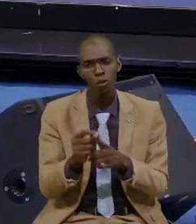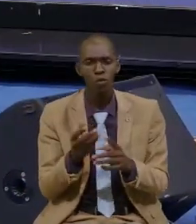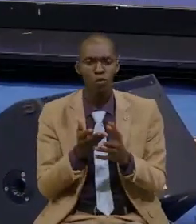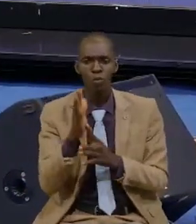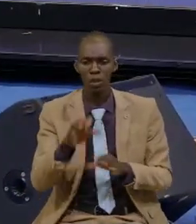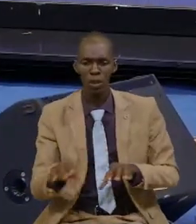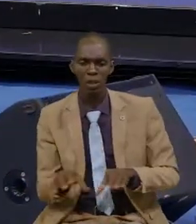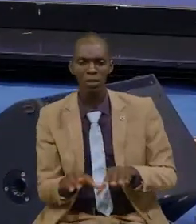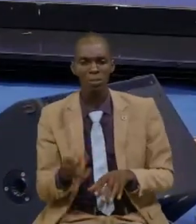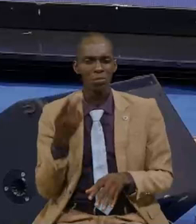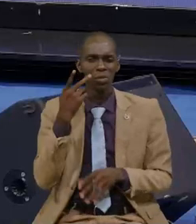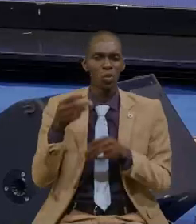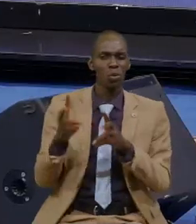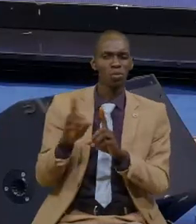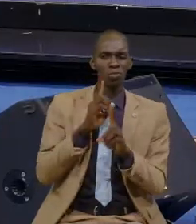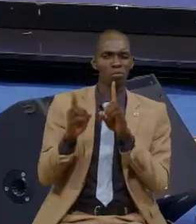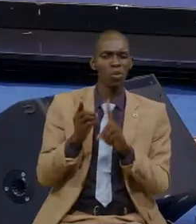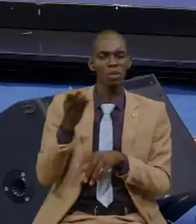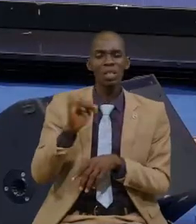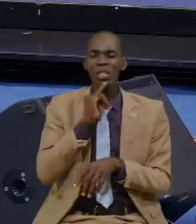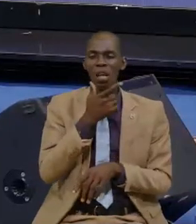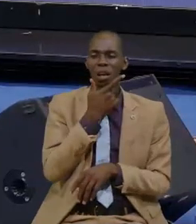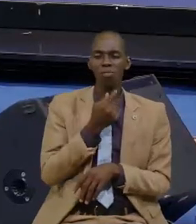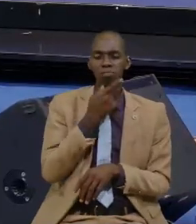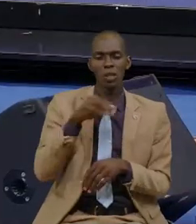parole de l'hypocrite. Il y a l'insincérité.